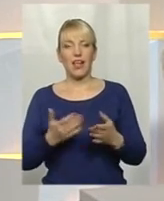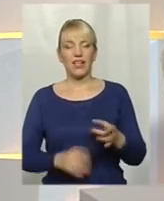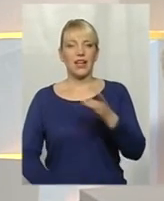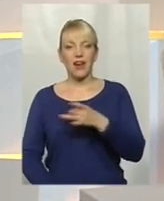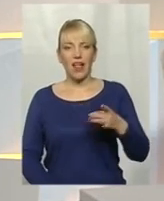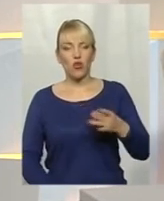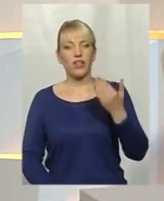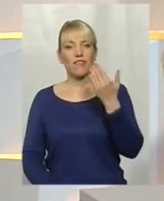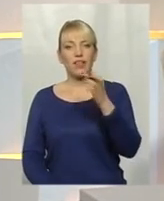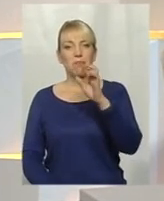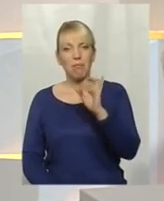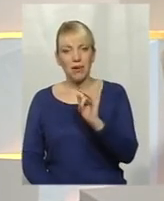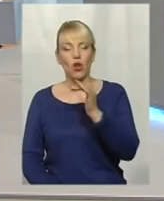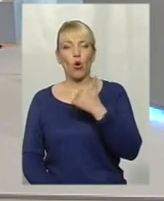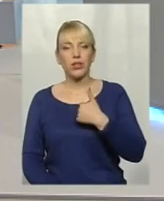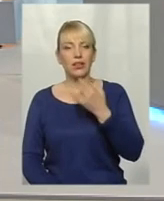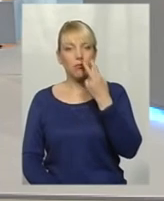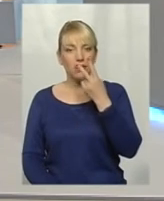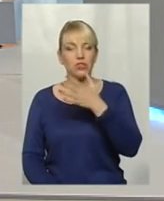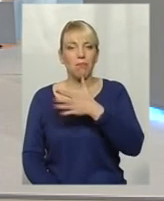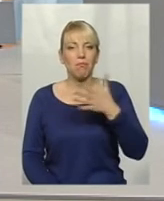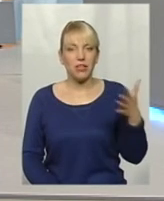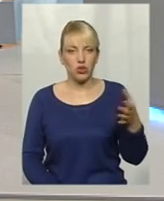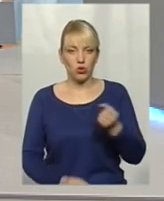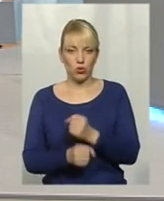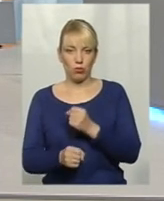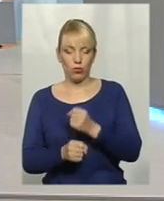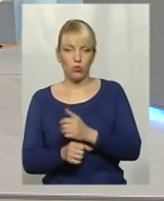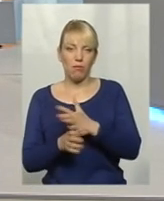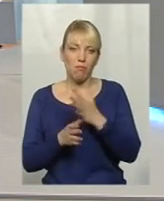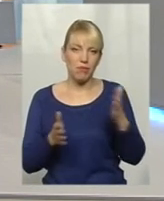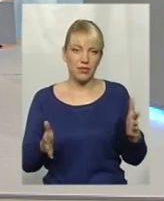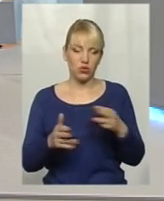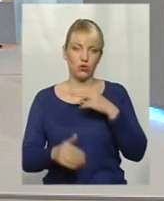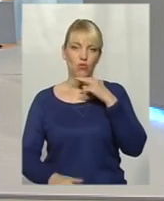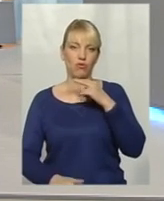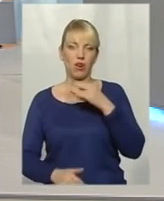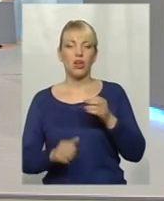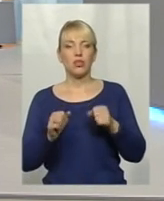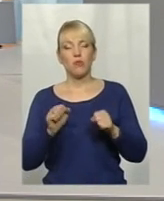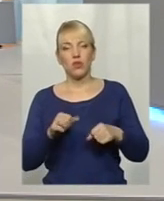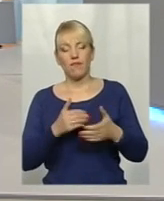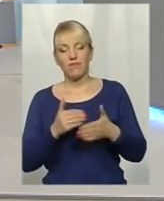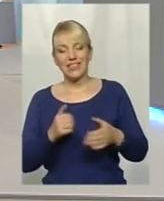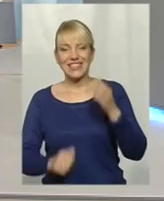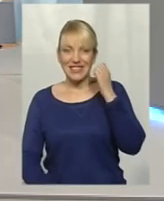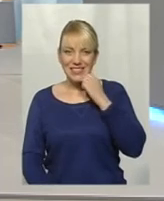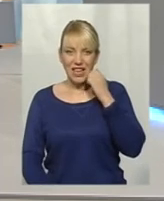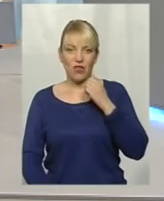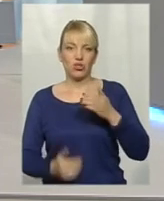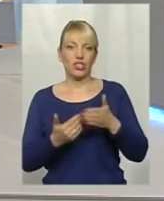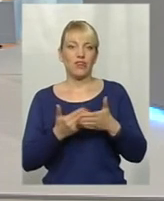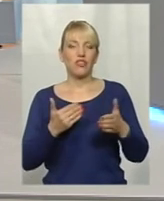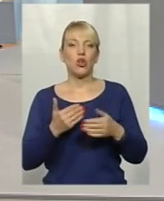ви би хотіли бачити більшу роботу, більшу увагу, чи можливо від старост, від голів об'єднаних